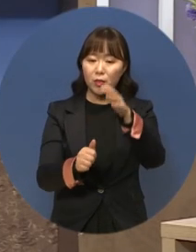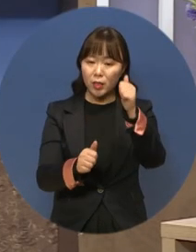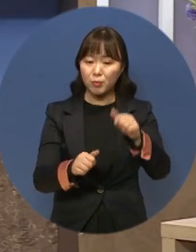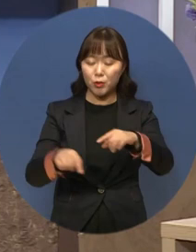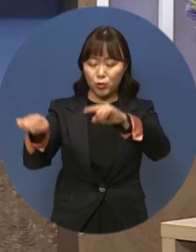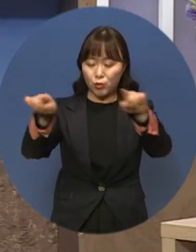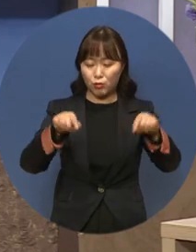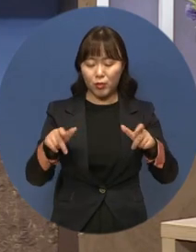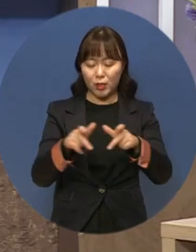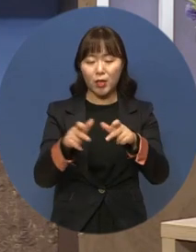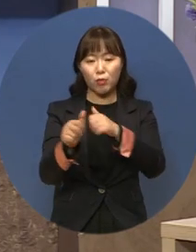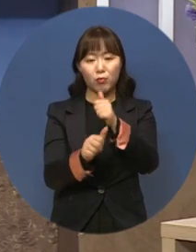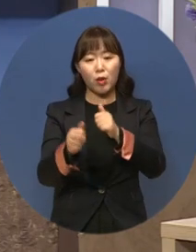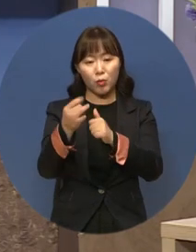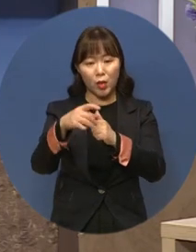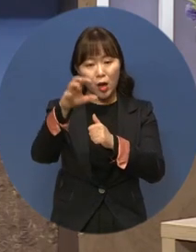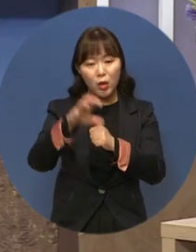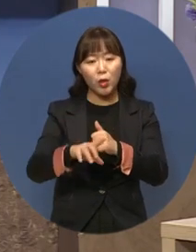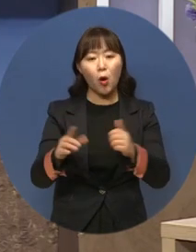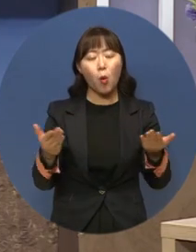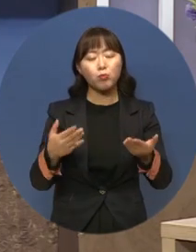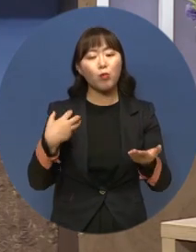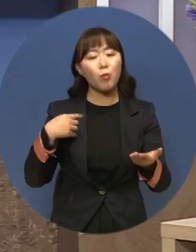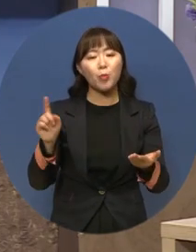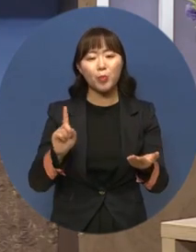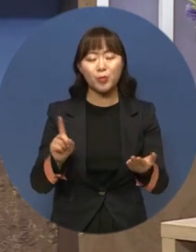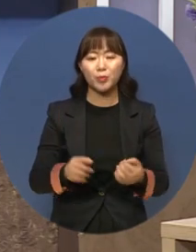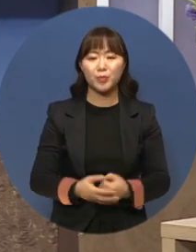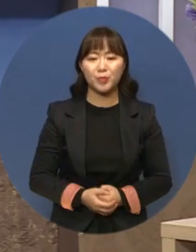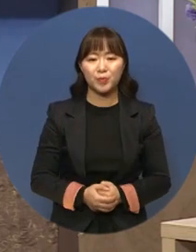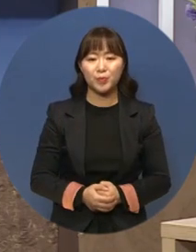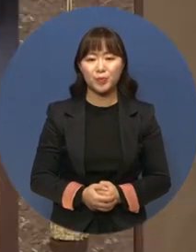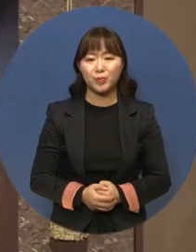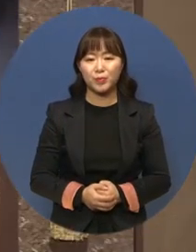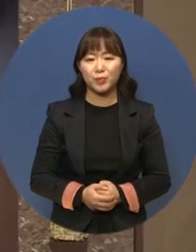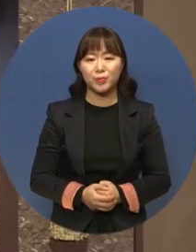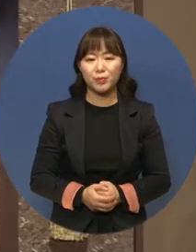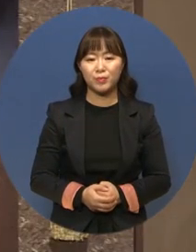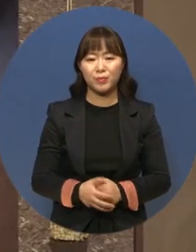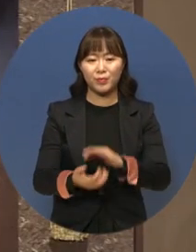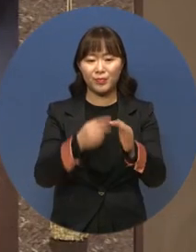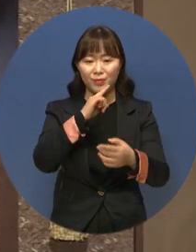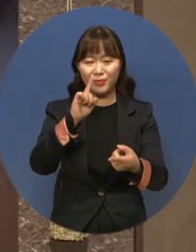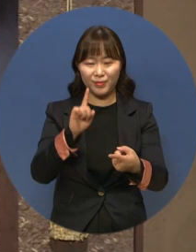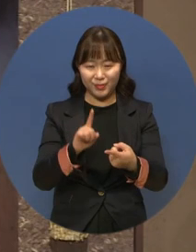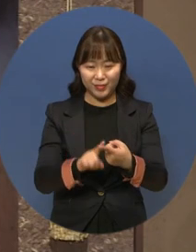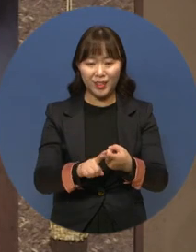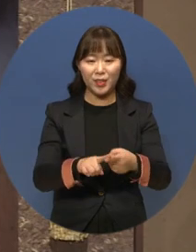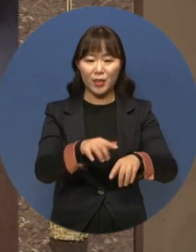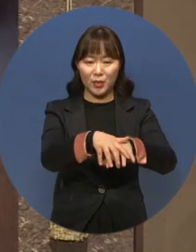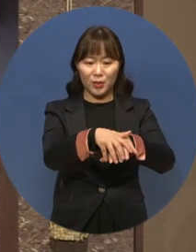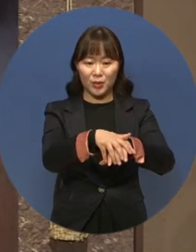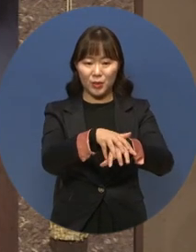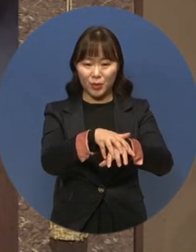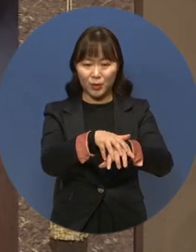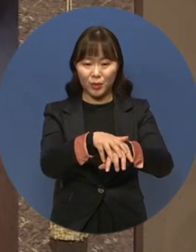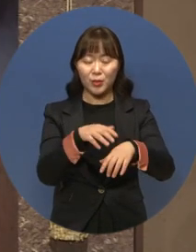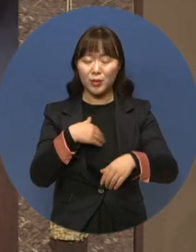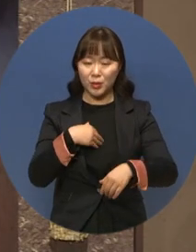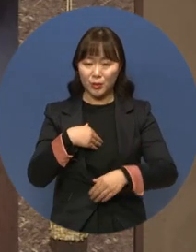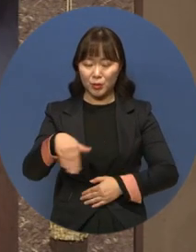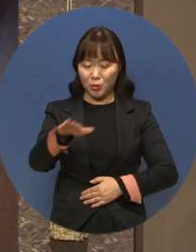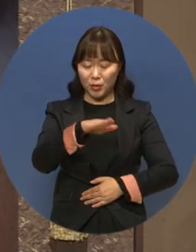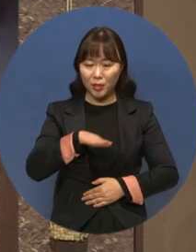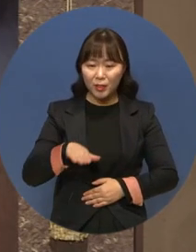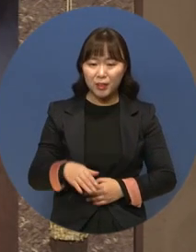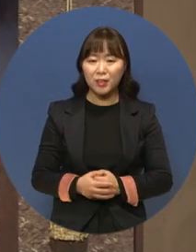이 전국장애인위원회에서 어떤 업무를 맡게 되시는 건가요? 아까 말씀드렸던 것처럼 조직적